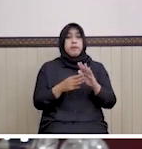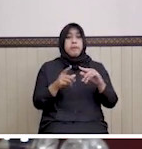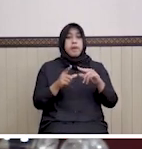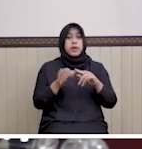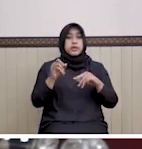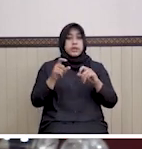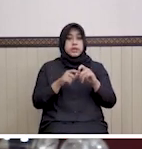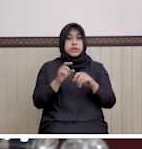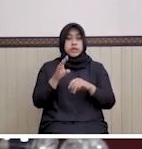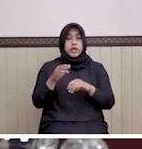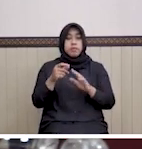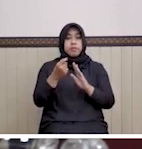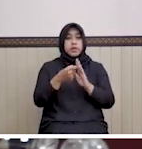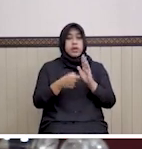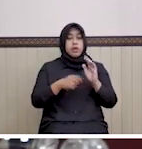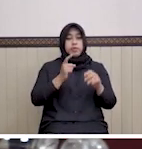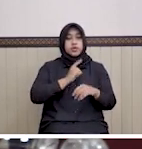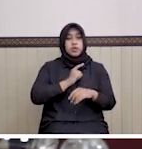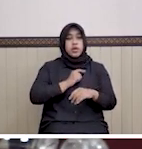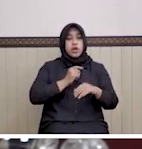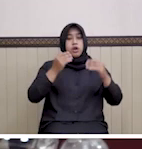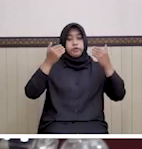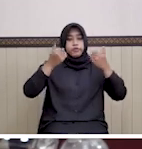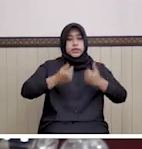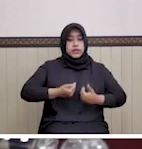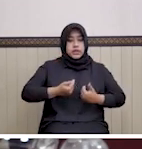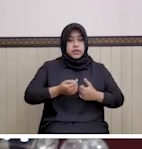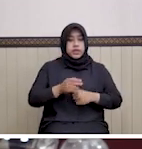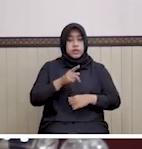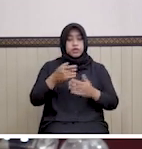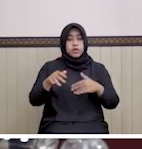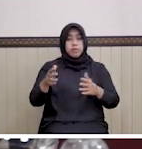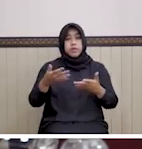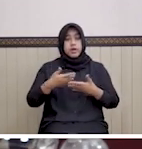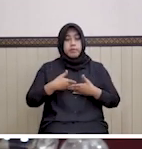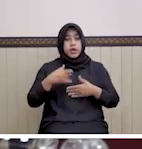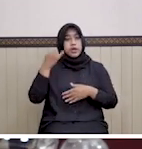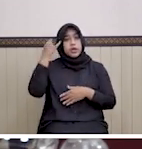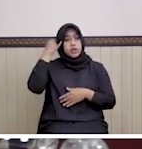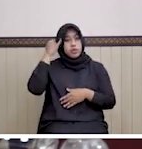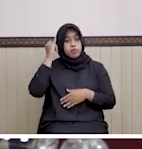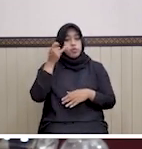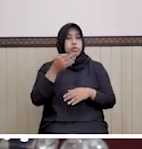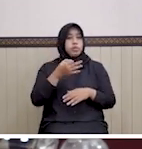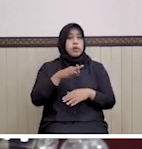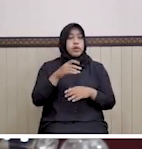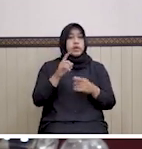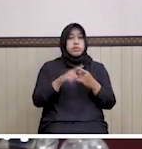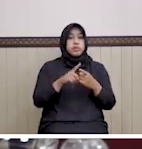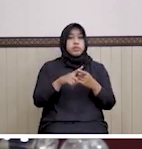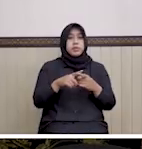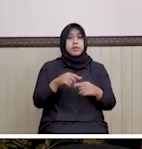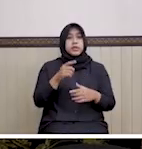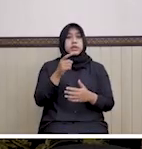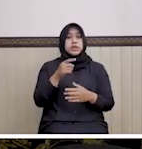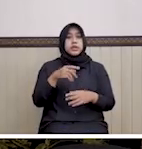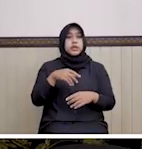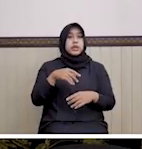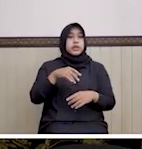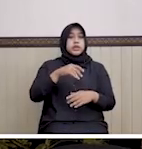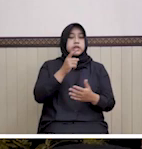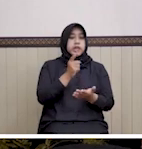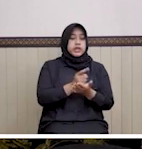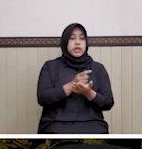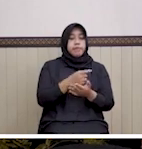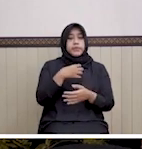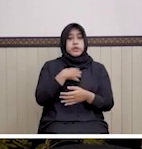selain penilaian personal secara fisik itu kita sudah mendapatkan pengetahuan dari teman-teman di kejaksaan itu